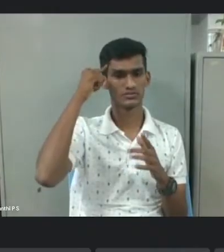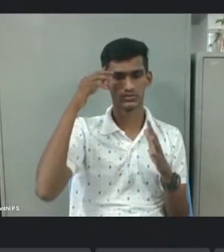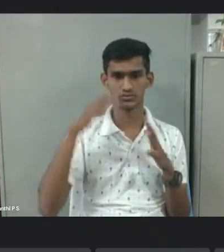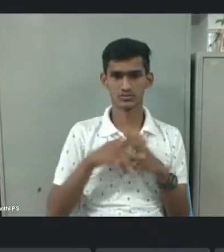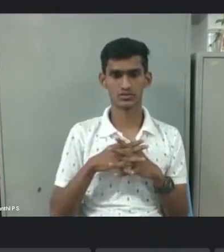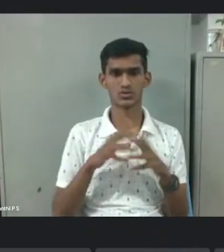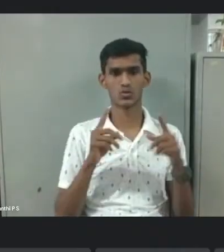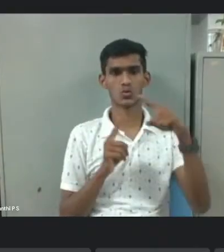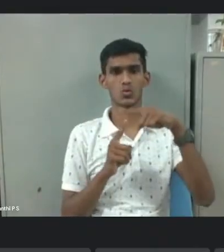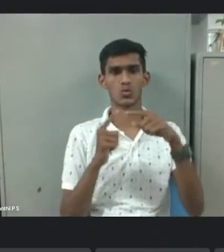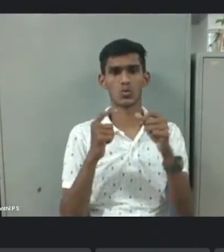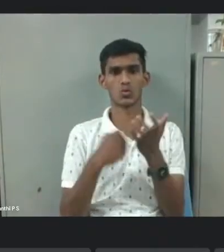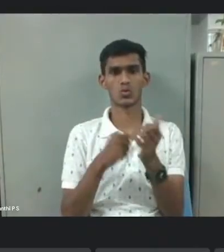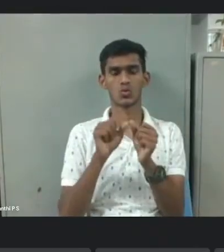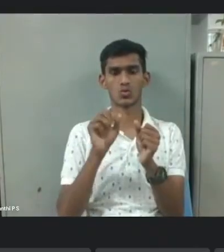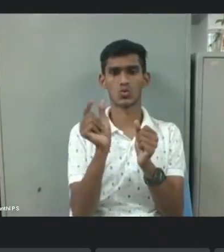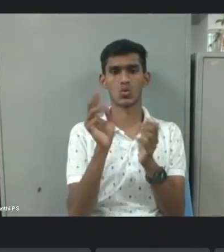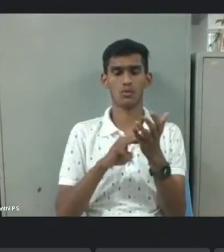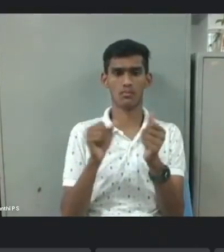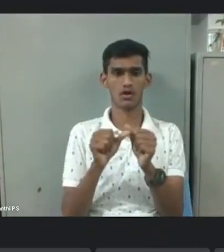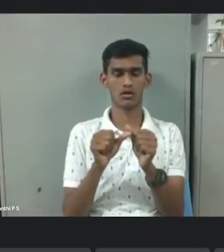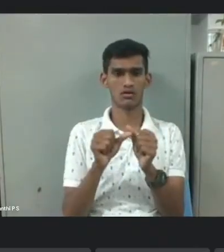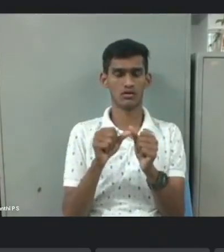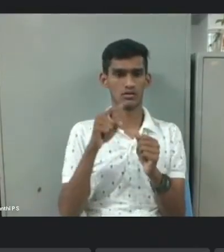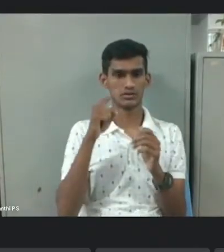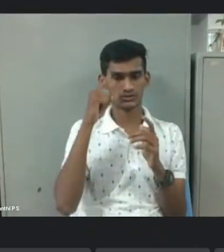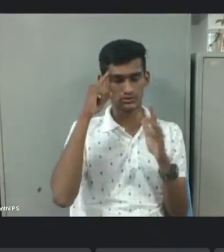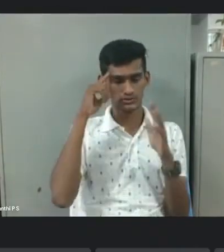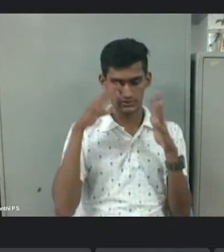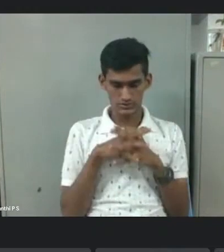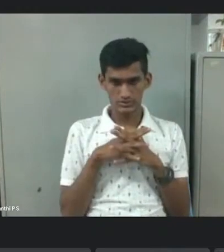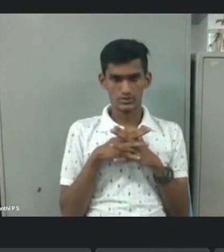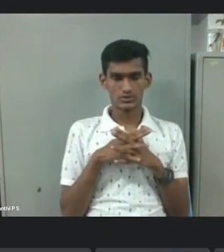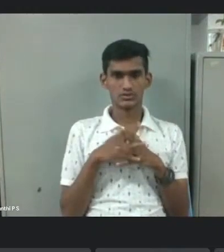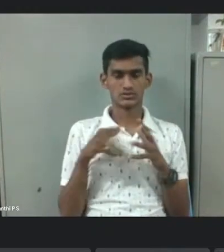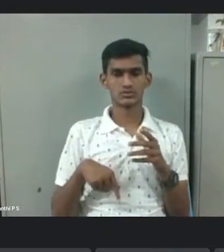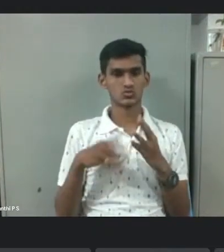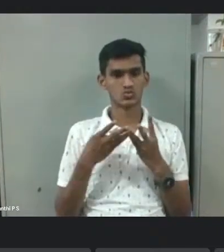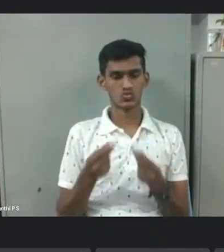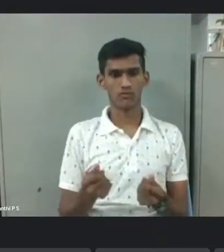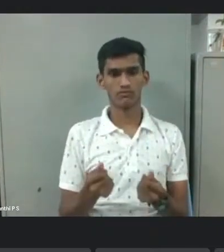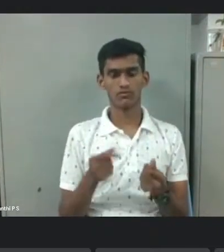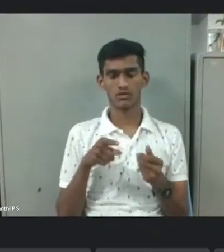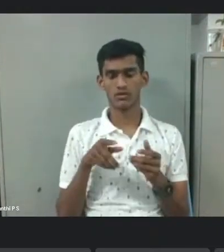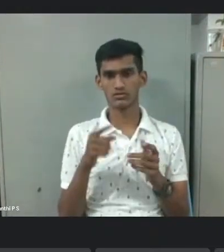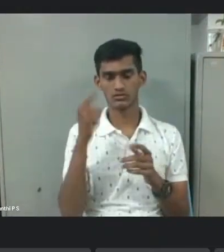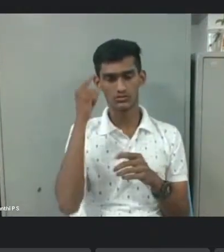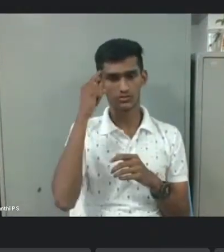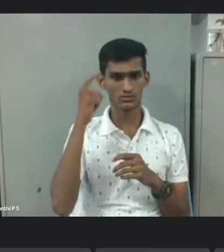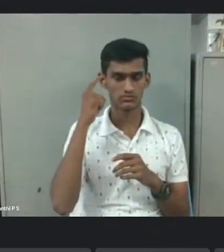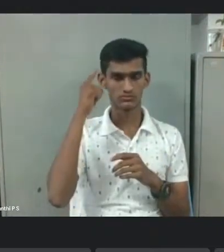ട്രോമ, മാനസികമായിട്ട് വളരെയധികം പിരിമുറുക്കം ആണ് അപ്പോഴുണ്ടാവുക. ഇനി ഇത് ശരിയാവുമോ? ആള് വീട്ടിലെ